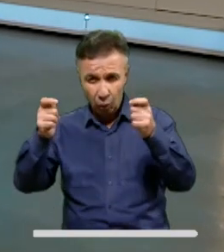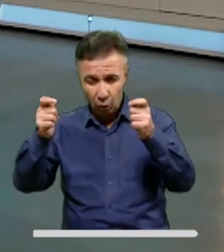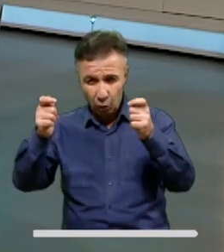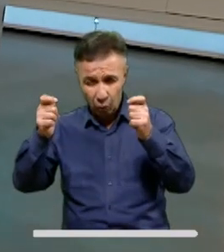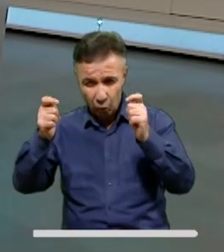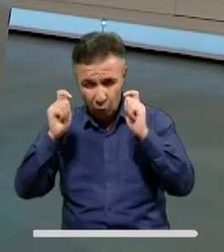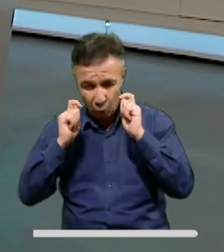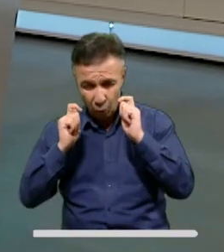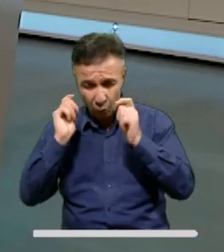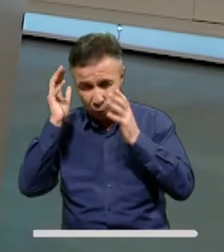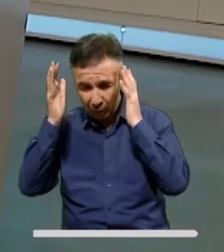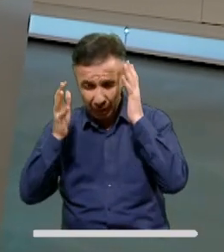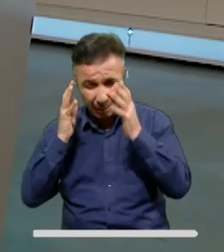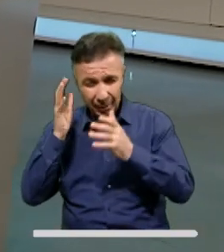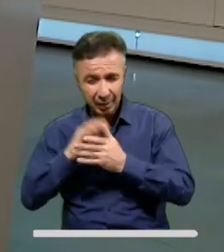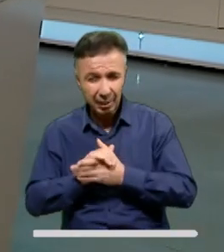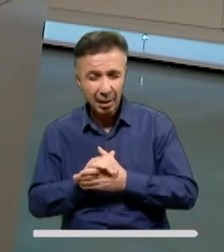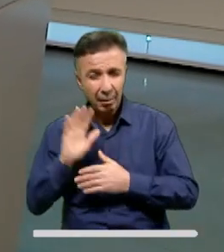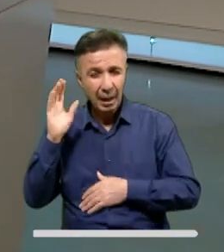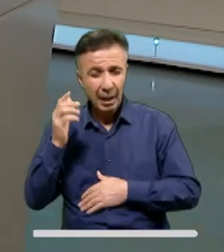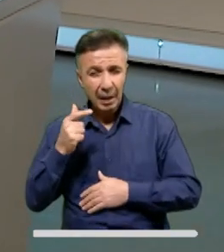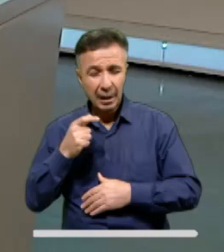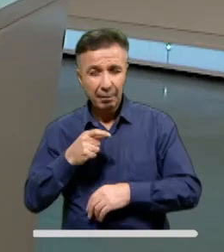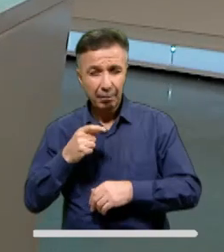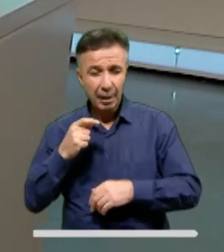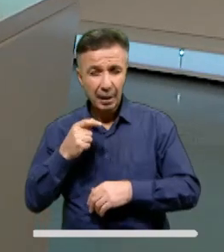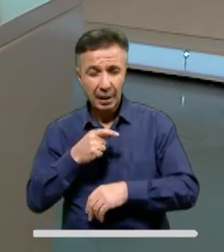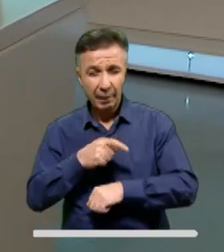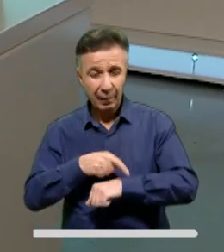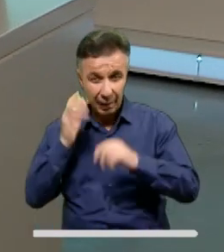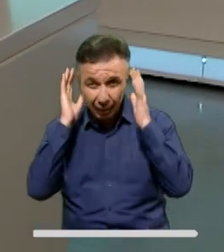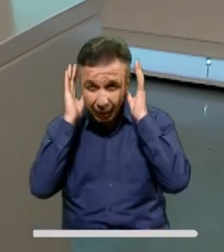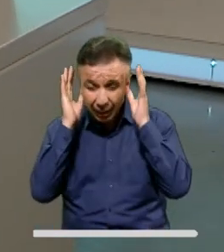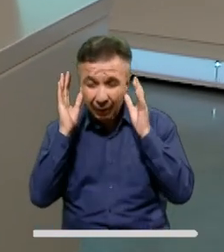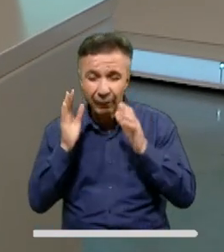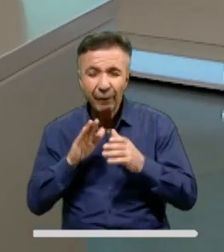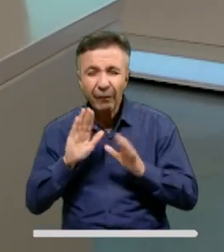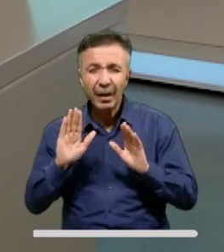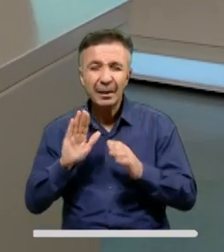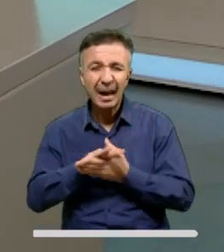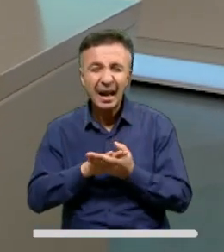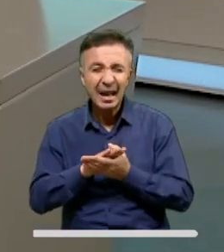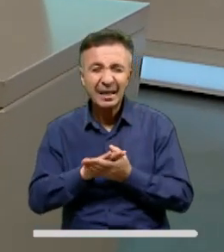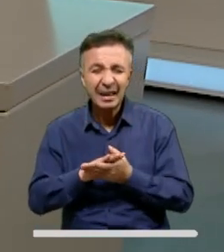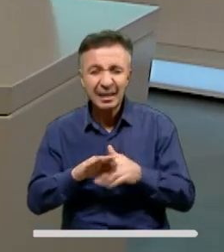Evet. Yani normal 5 vakit namazını kılıyor fakat ayaklarını yıkamıyor. Artı